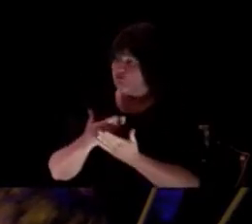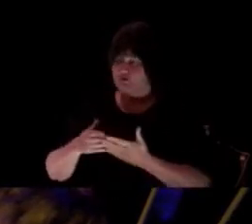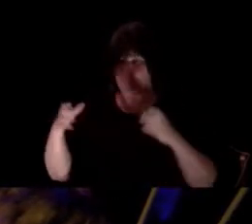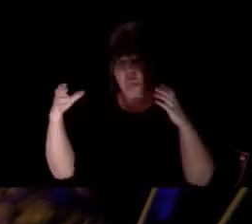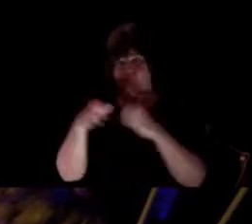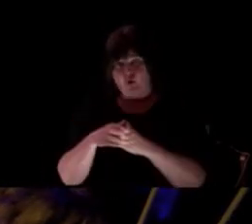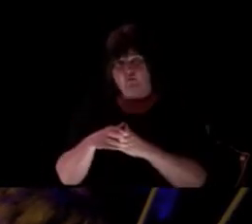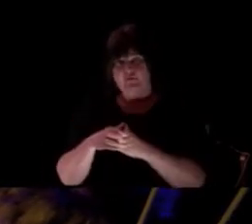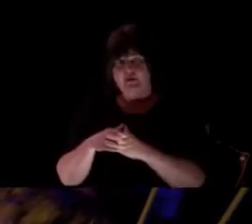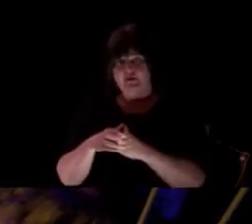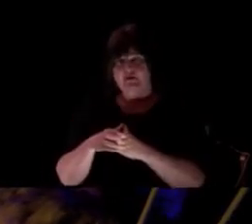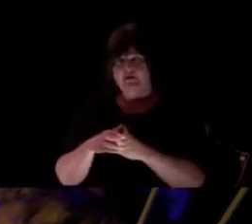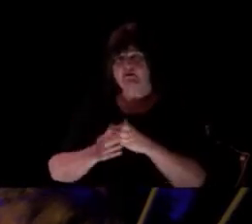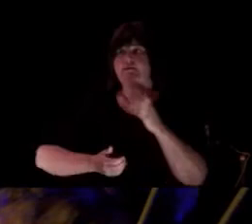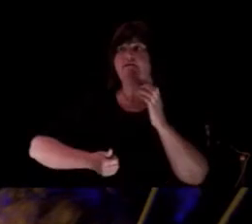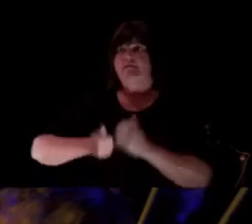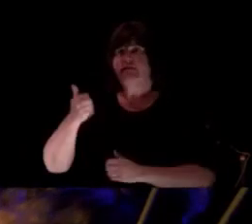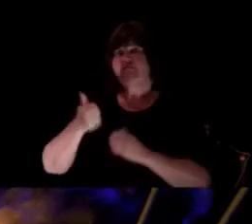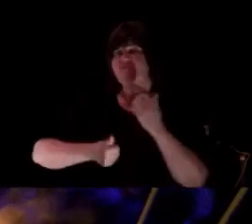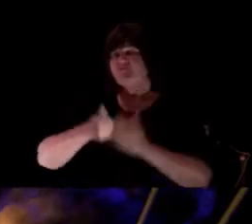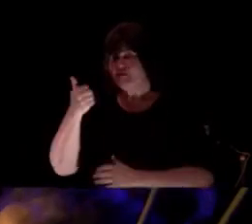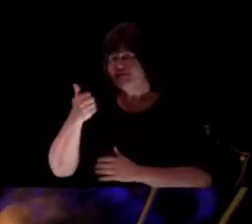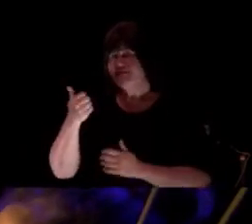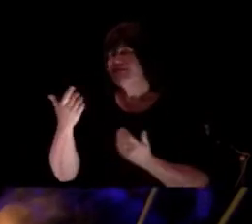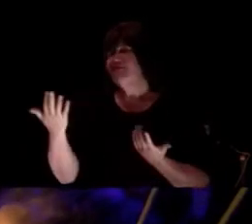til, ja, så er det veldig viktig